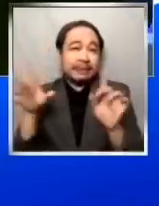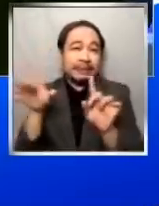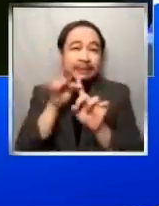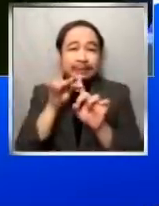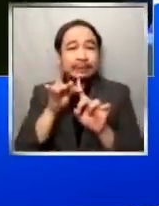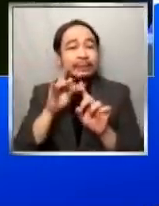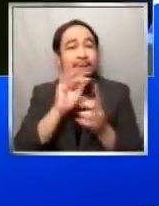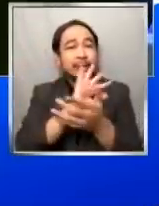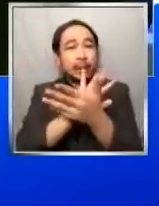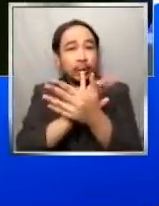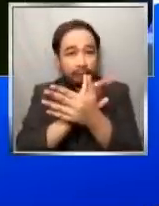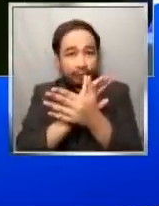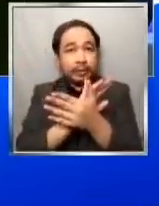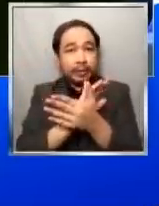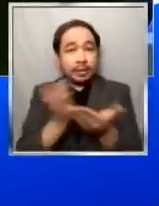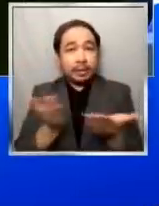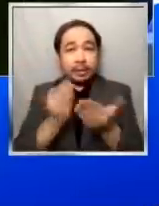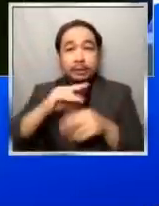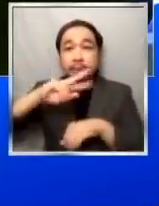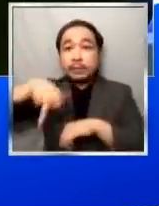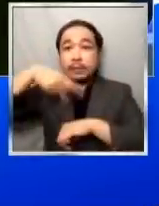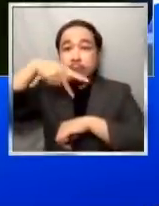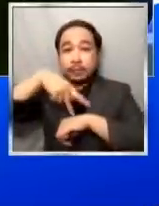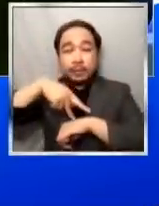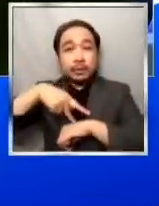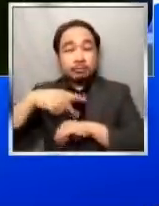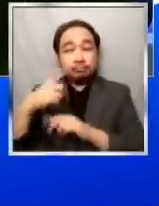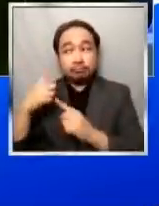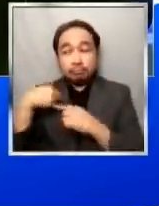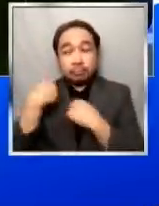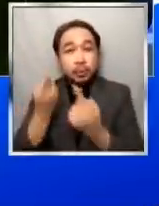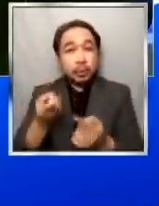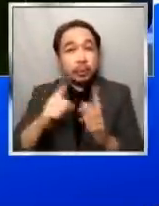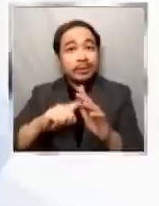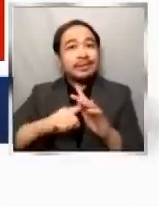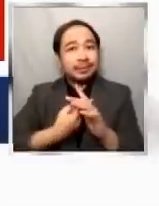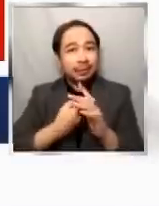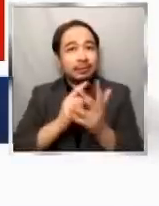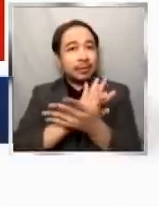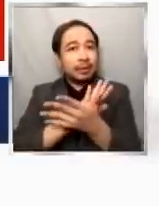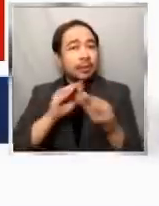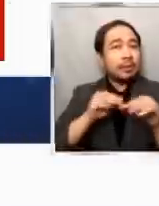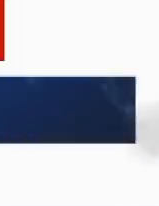ng COVID-19 sa ating bansa mula na mag-umpisa ang pandemya.